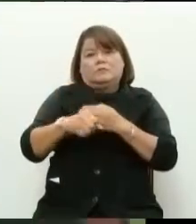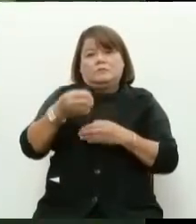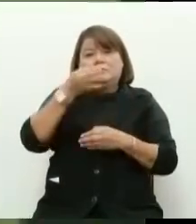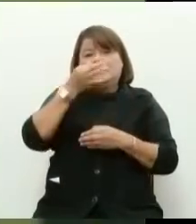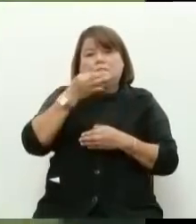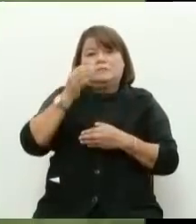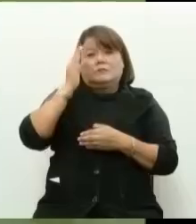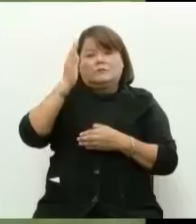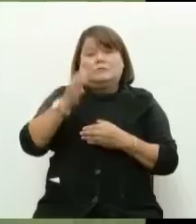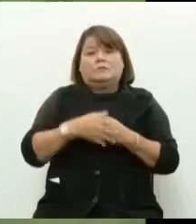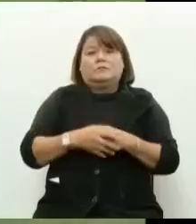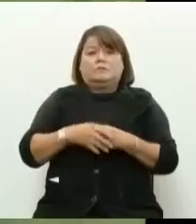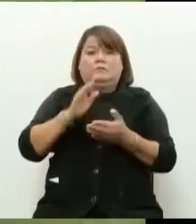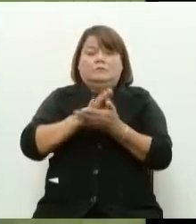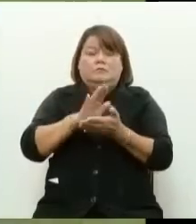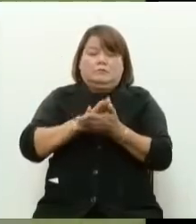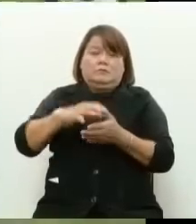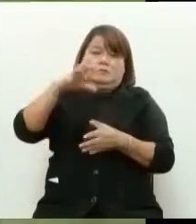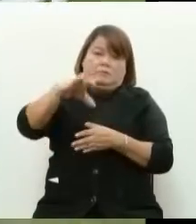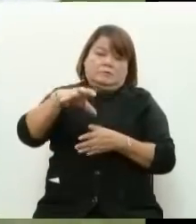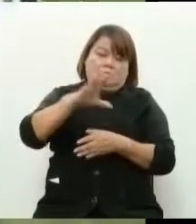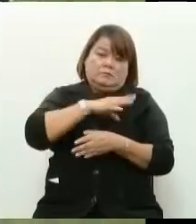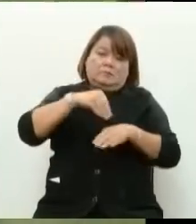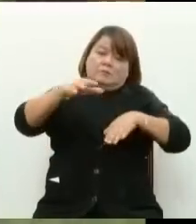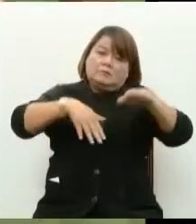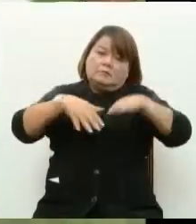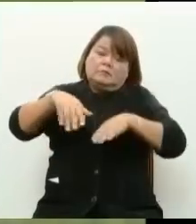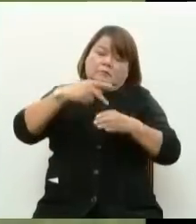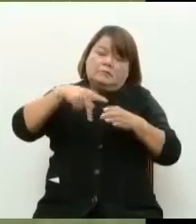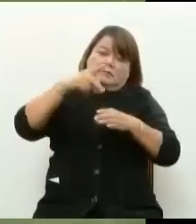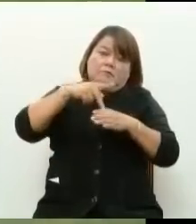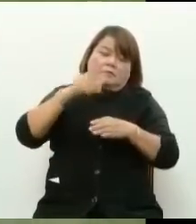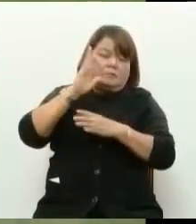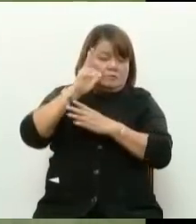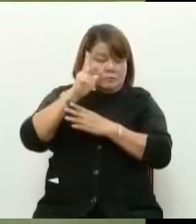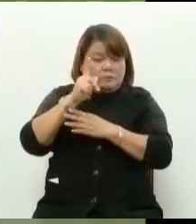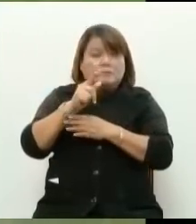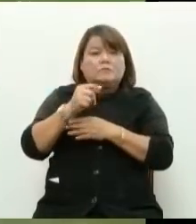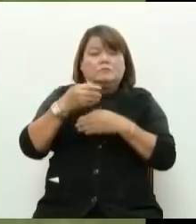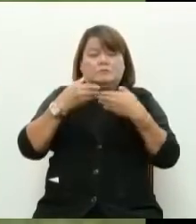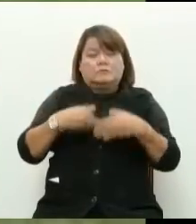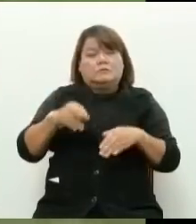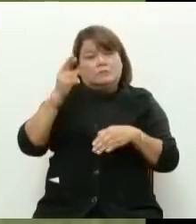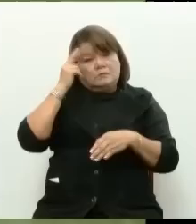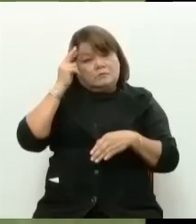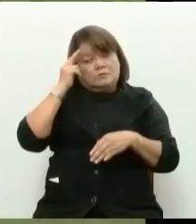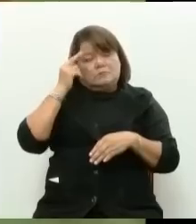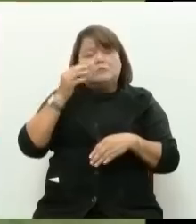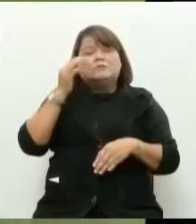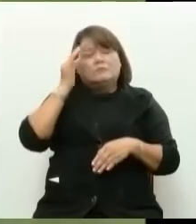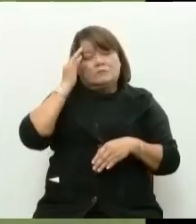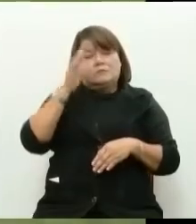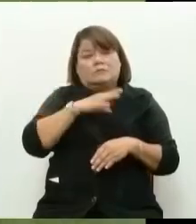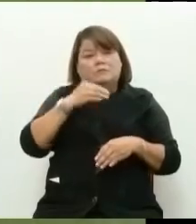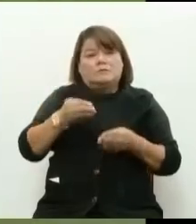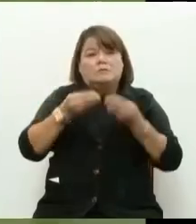ตโรงเรียนในสังกัดและประชาชนในพื้นที่โดยเฉพาะผู้ปกครองเกิดการรับรู้ตระหนักและ